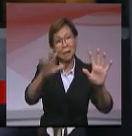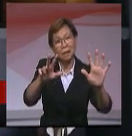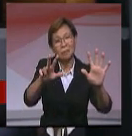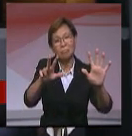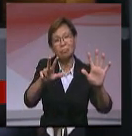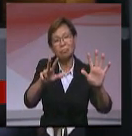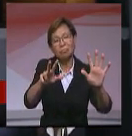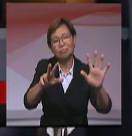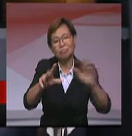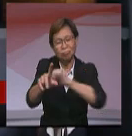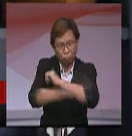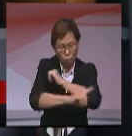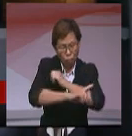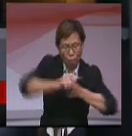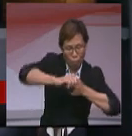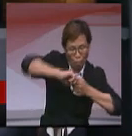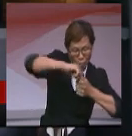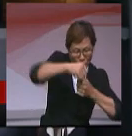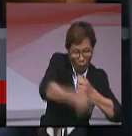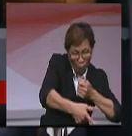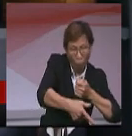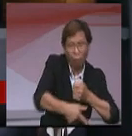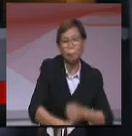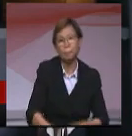583 dikenakan kompaun.